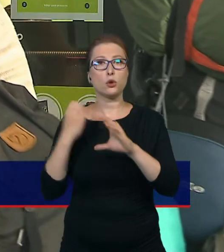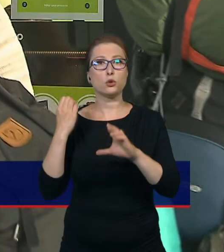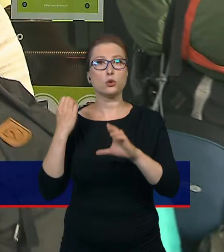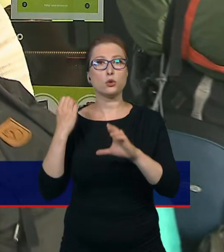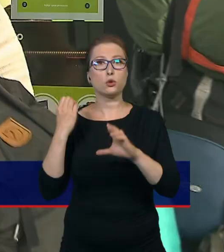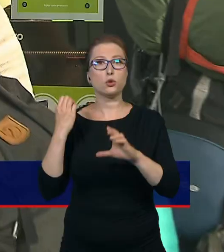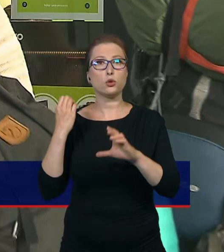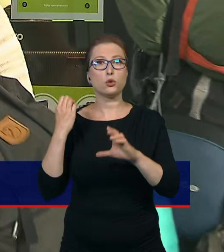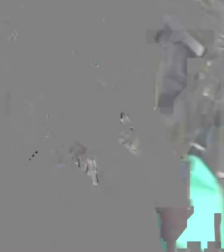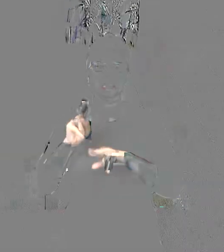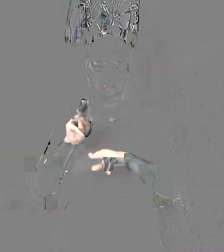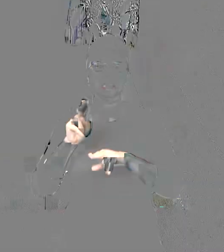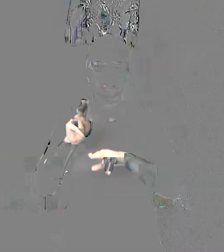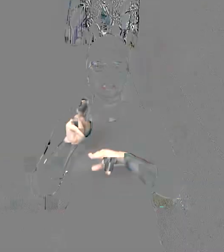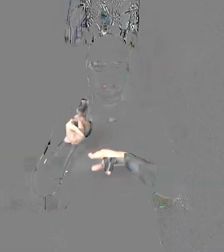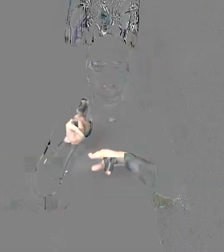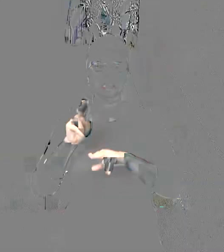tížení